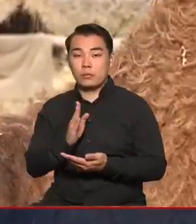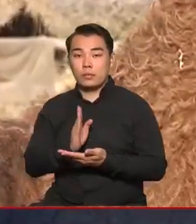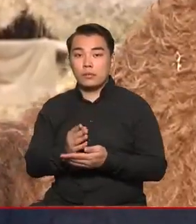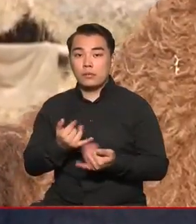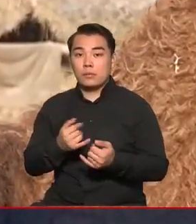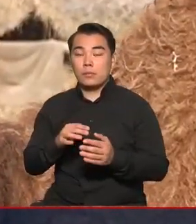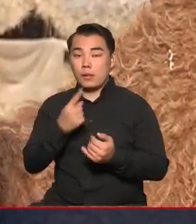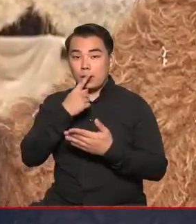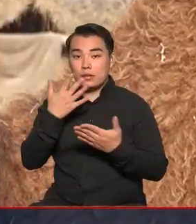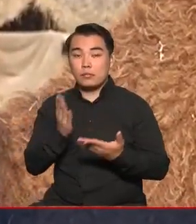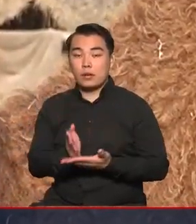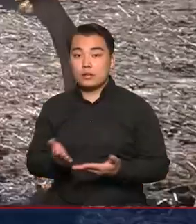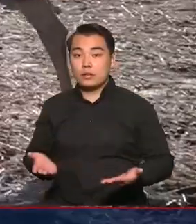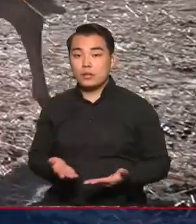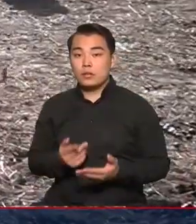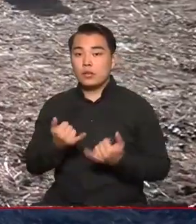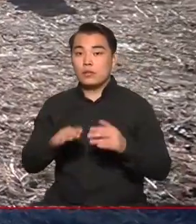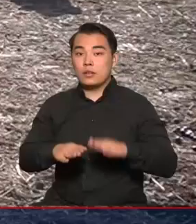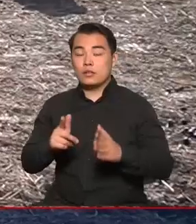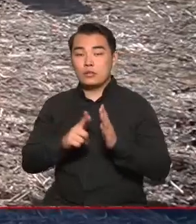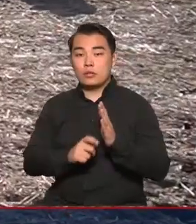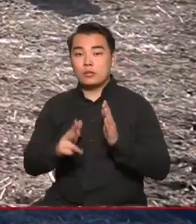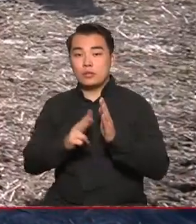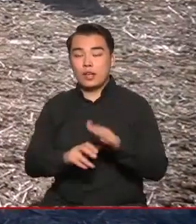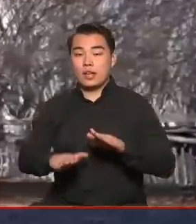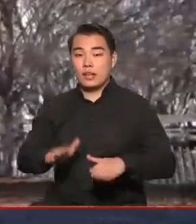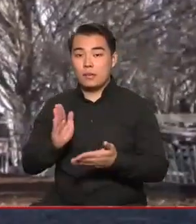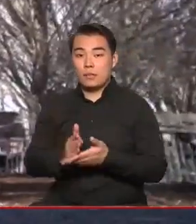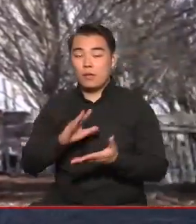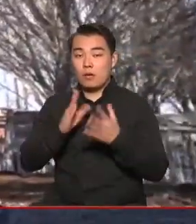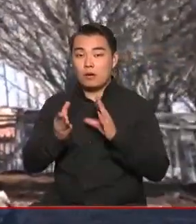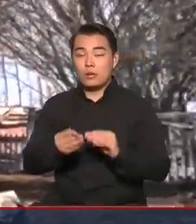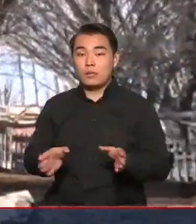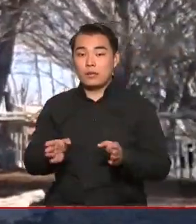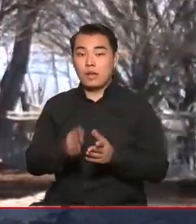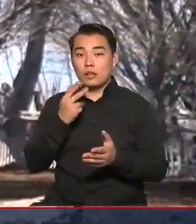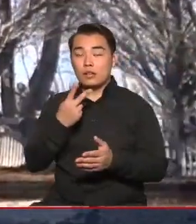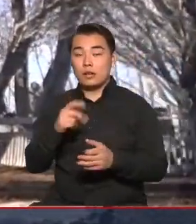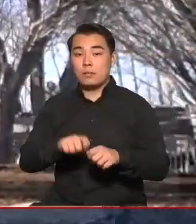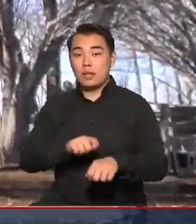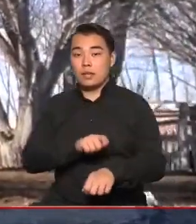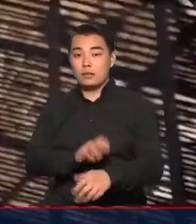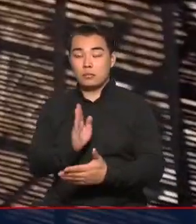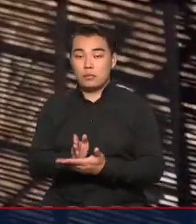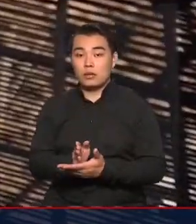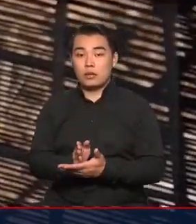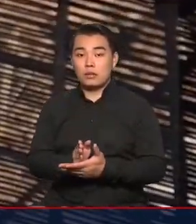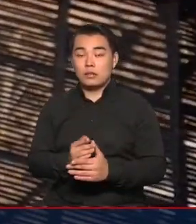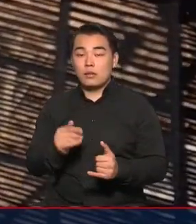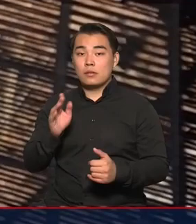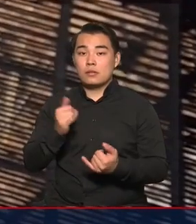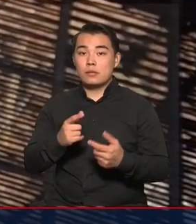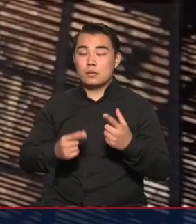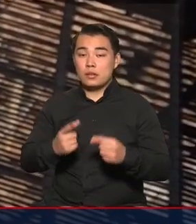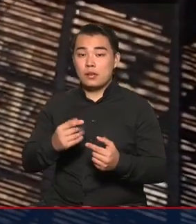соңғысы мекендейді. Салмағы 700-800 келіге дейін тартады. Өркешімен қосалғанда бойы 2 метрден асып кетеді. Сүті